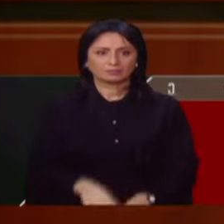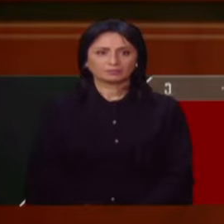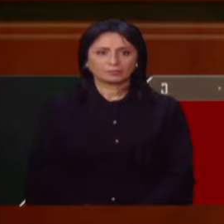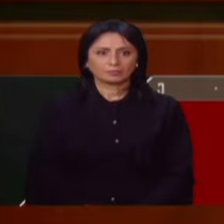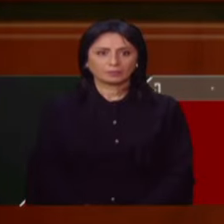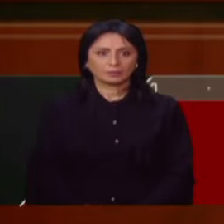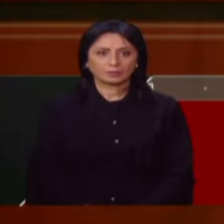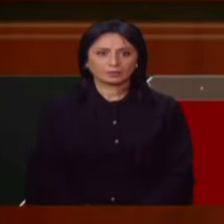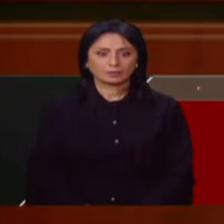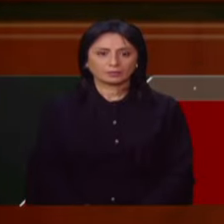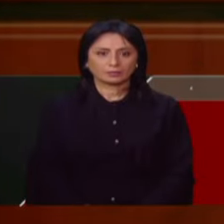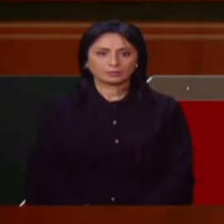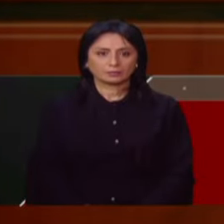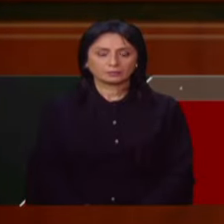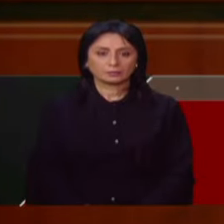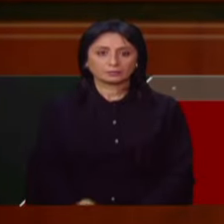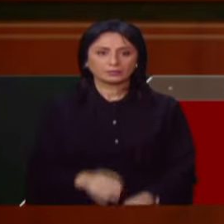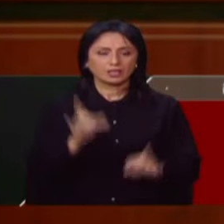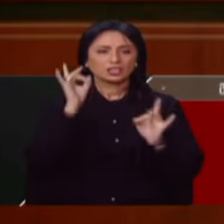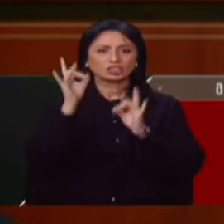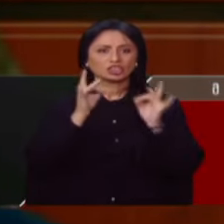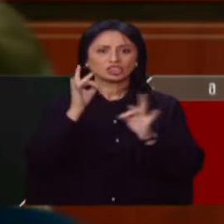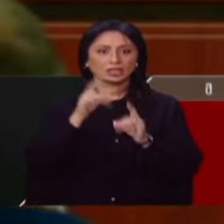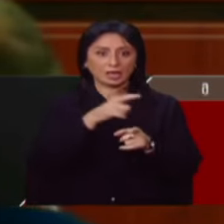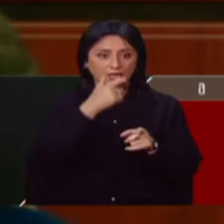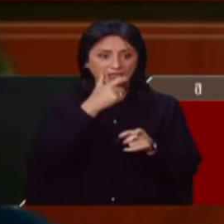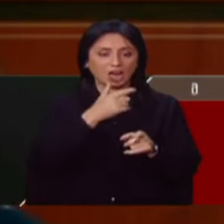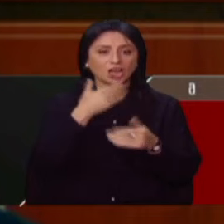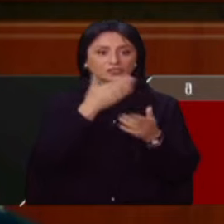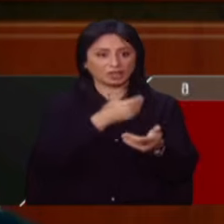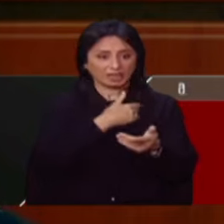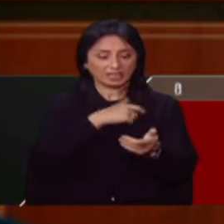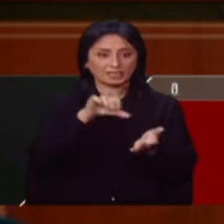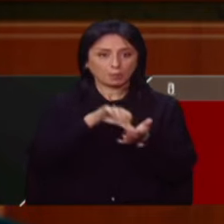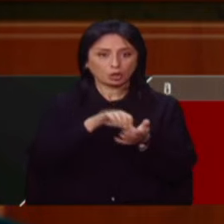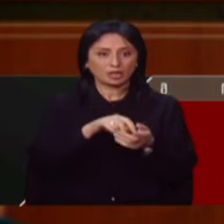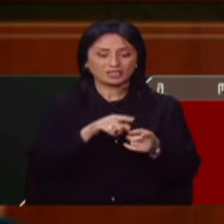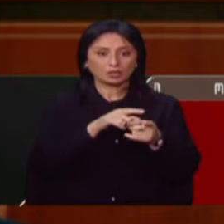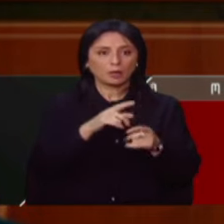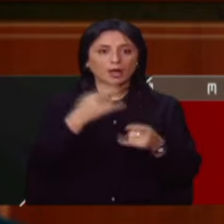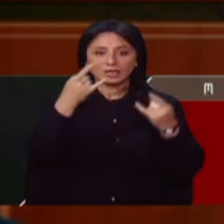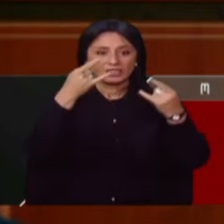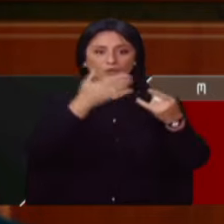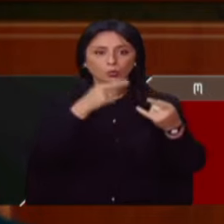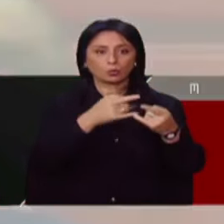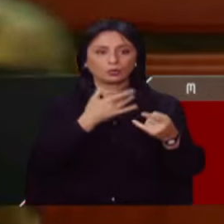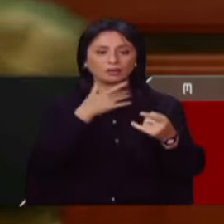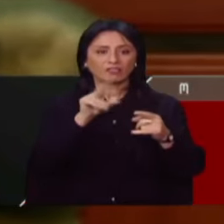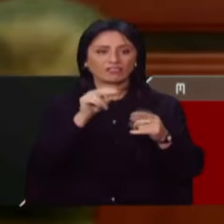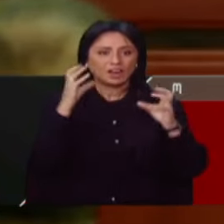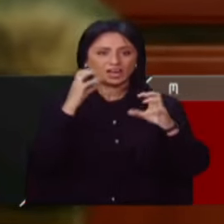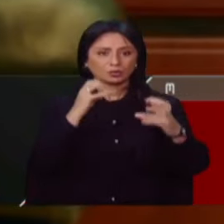რადიო არ არის დაგეგმილი. სადაც მიხეილ თუ მინდა მონაწილეობა პროცესში, შესაბამისად დღესაც დავუყვეთ რადიოში ახლა